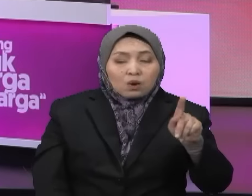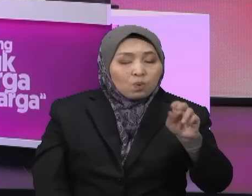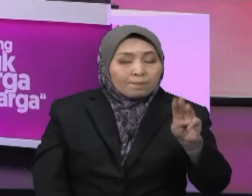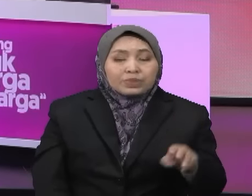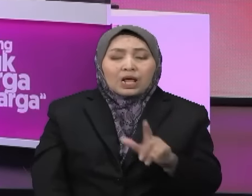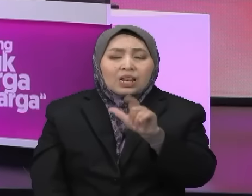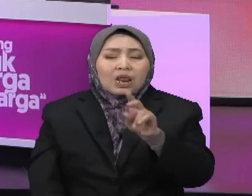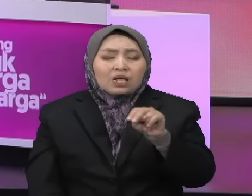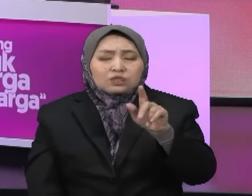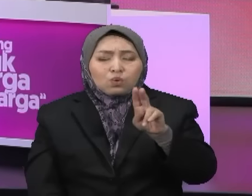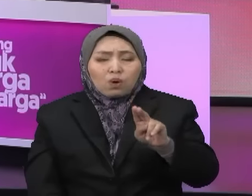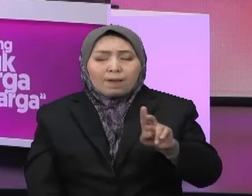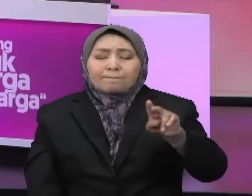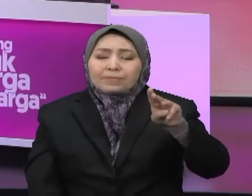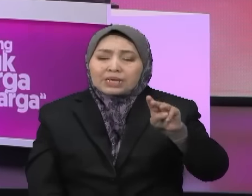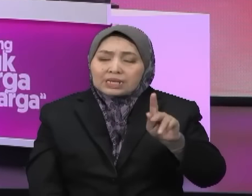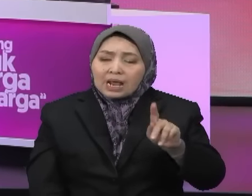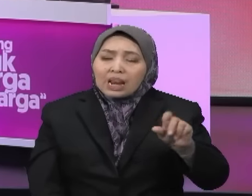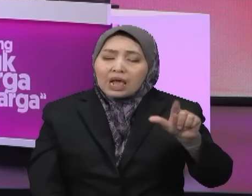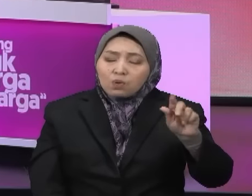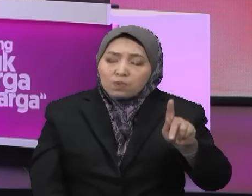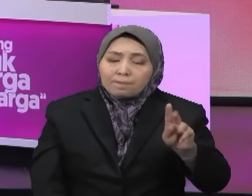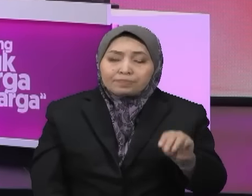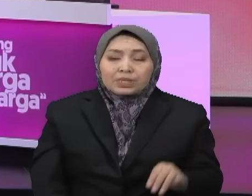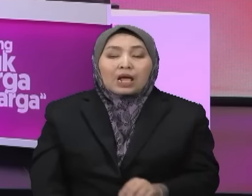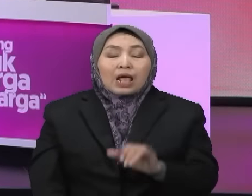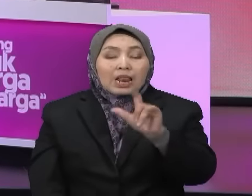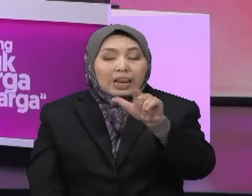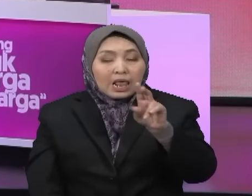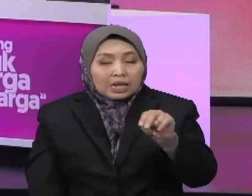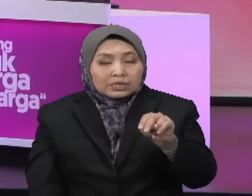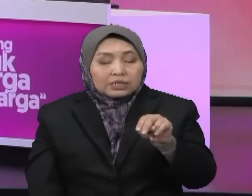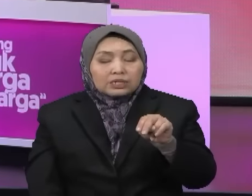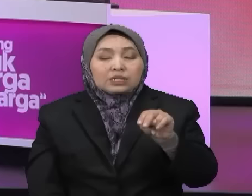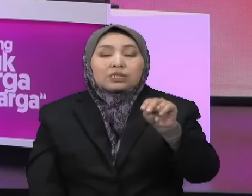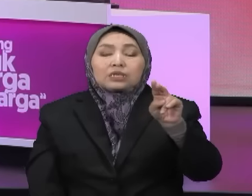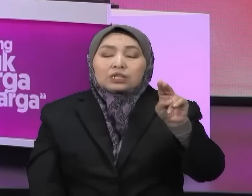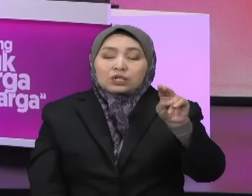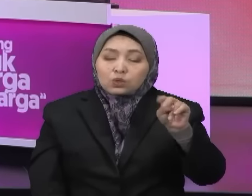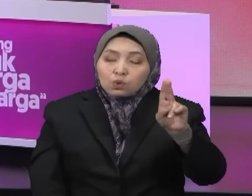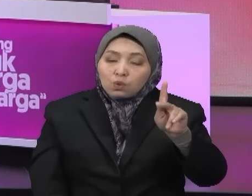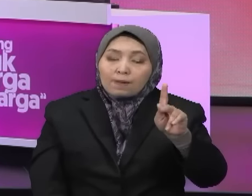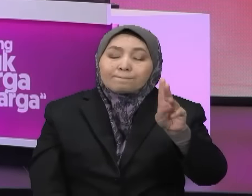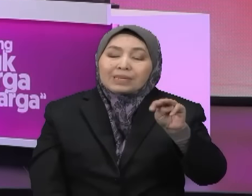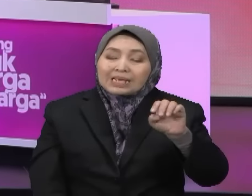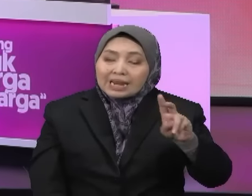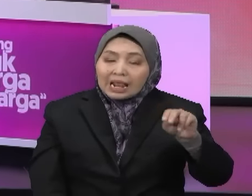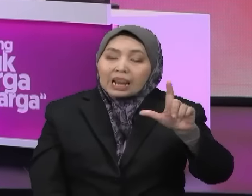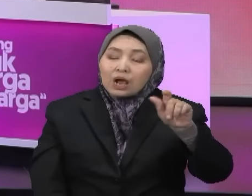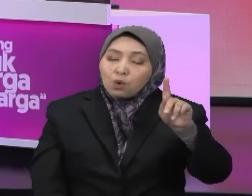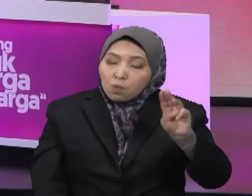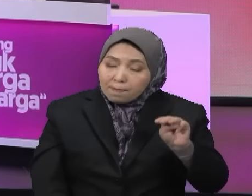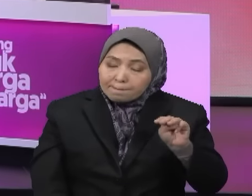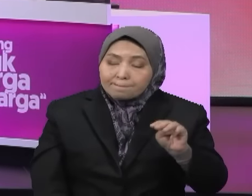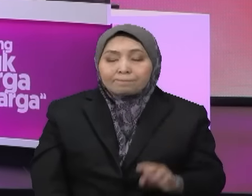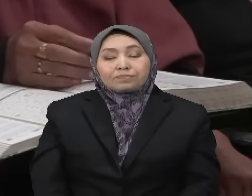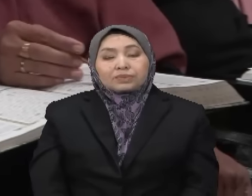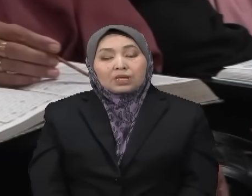Lan nu'min lakum. Cuba. Lan nu'min